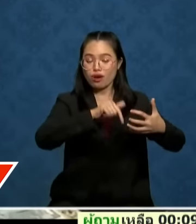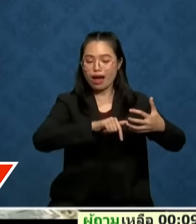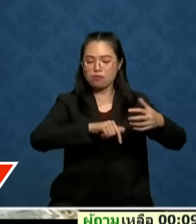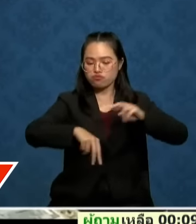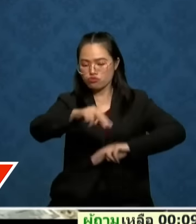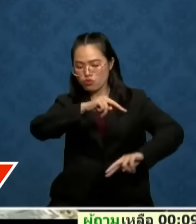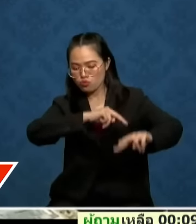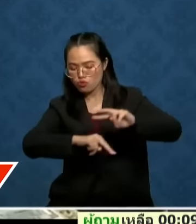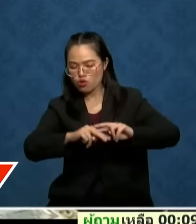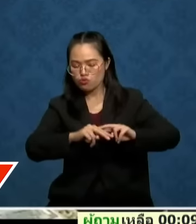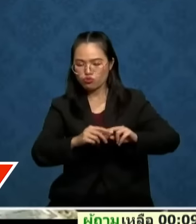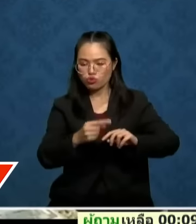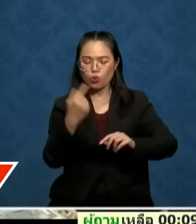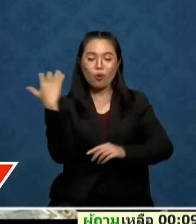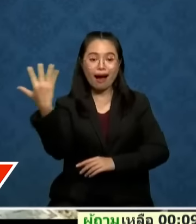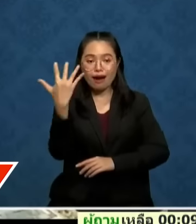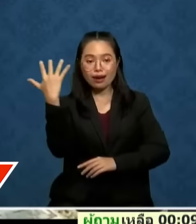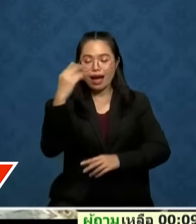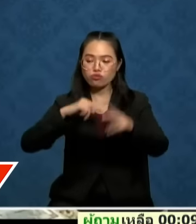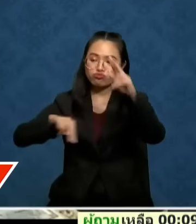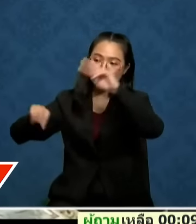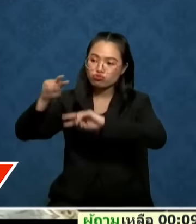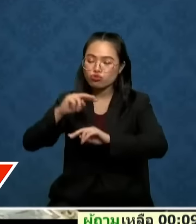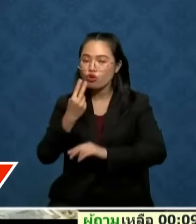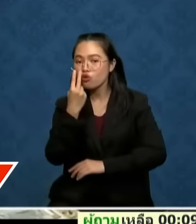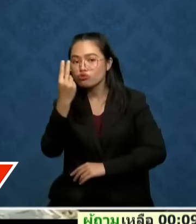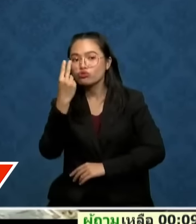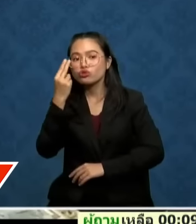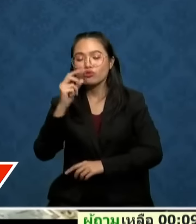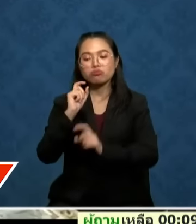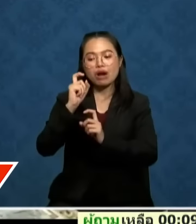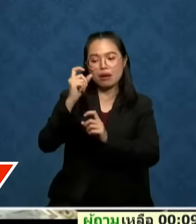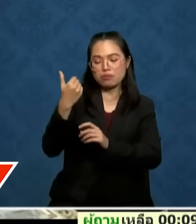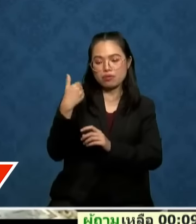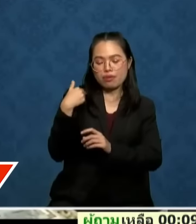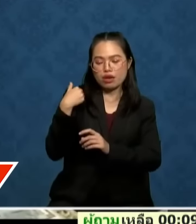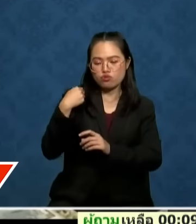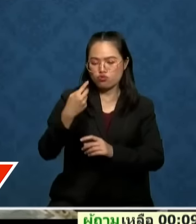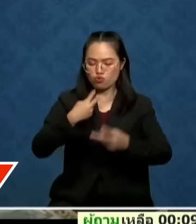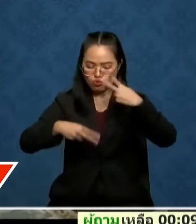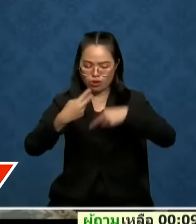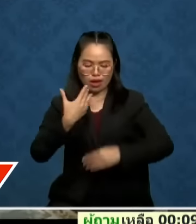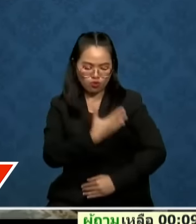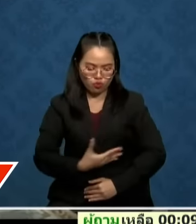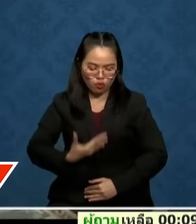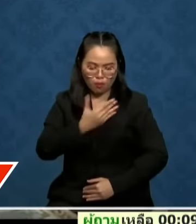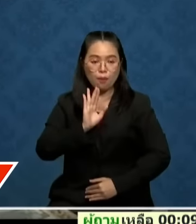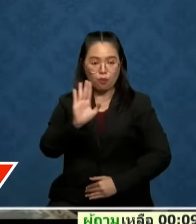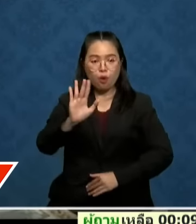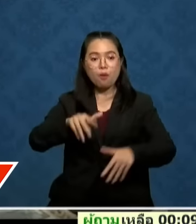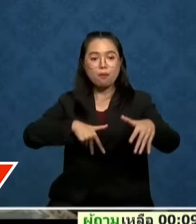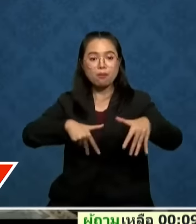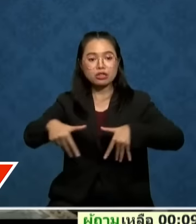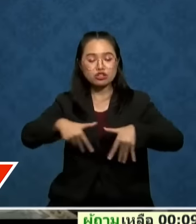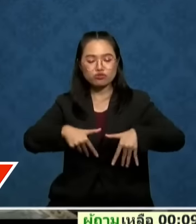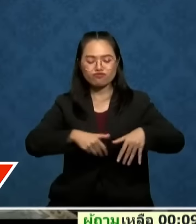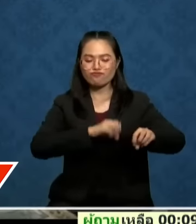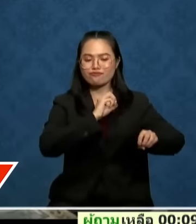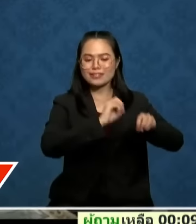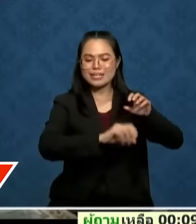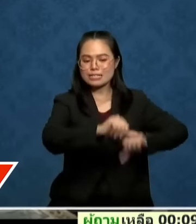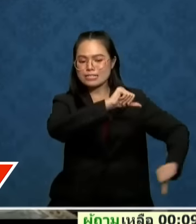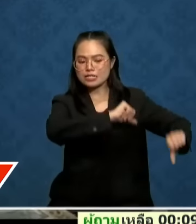ภาพอากาศตามชุมชนและรายงานผลให้ทราบเพื่อเฝ้าระวังสุขภาพประชาชนเร่งจัดการนำกากอันตรายในพื้นที่ไป